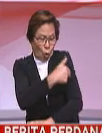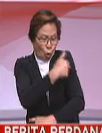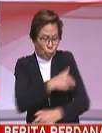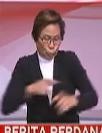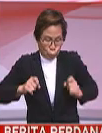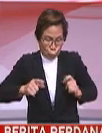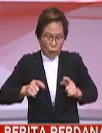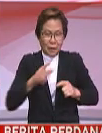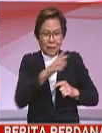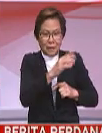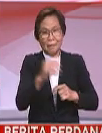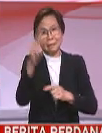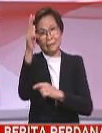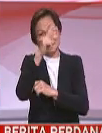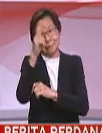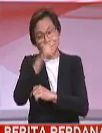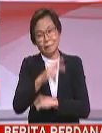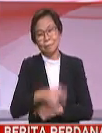dan awam.